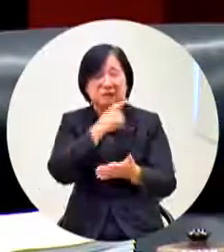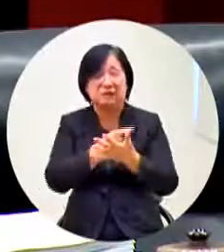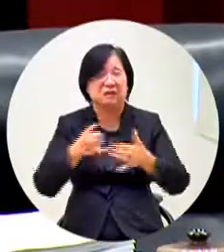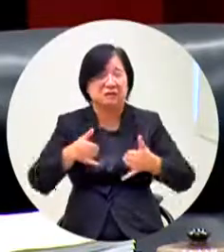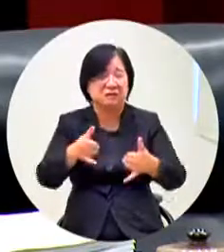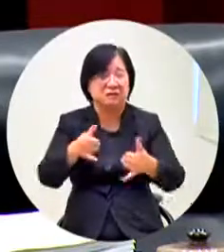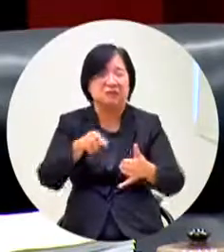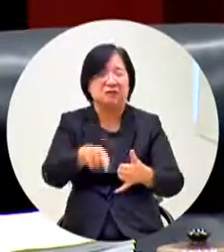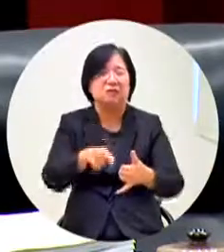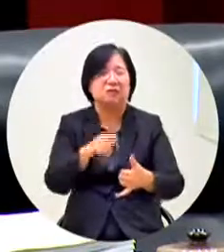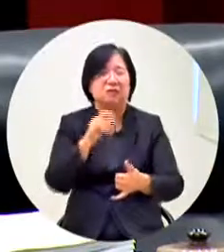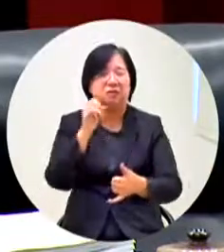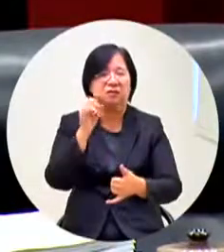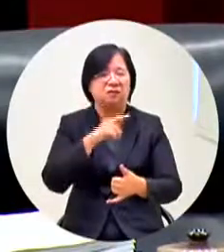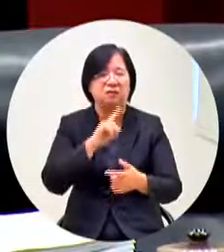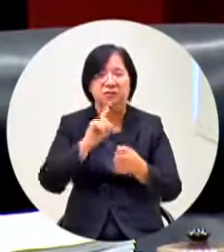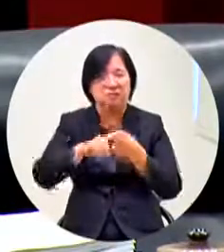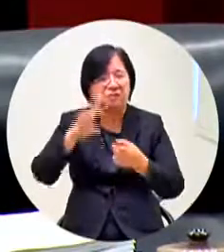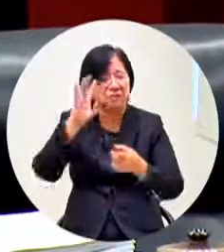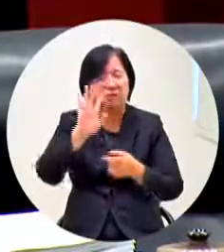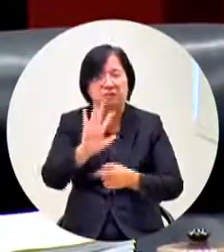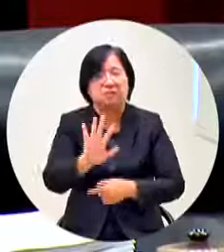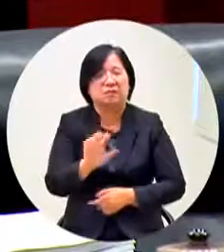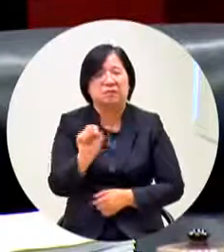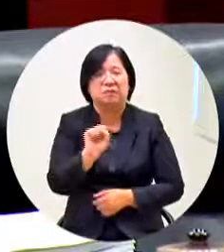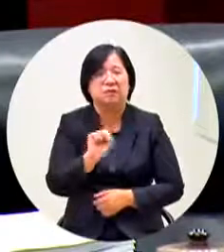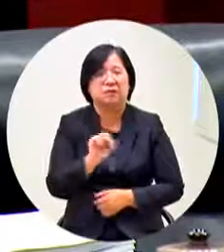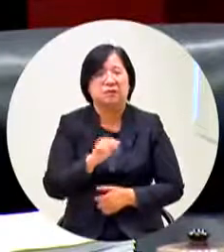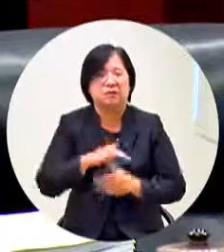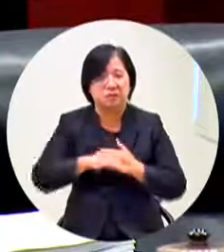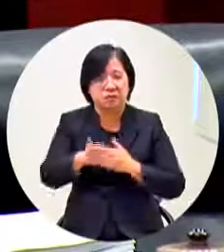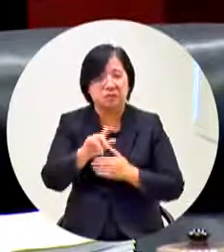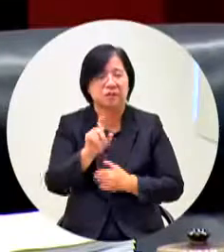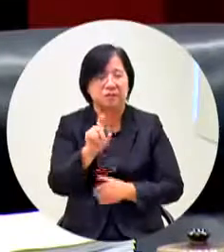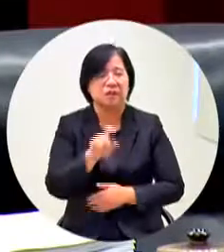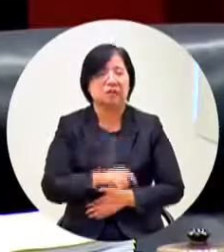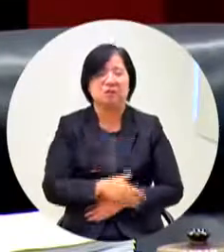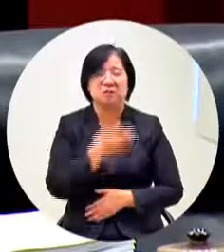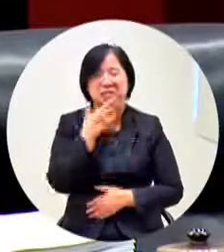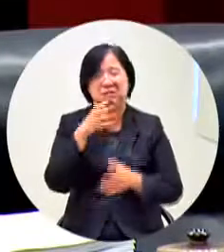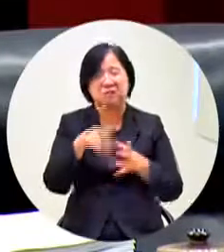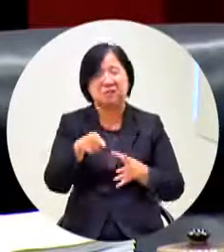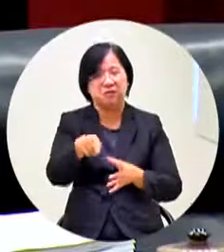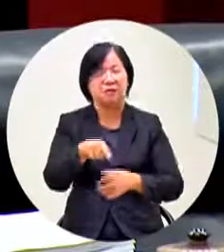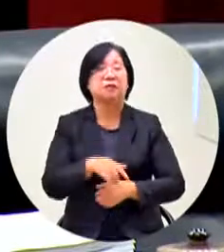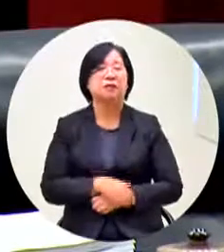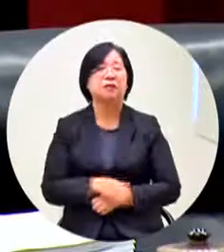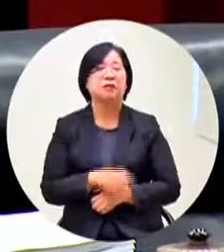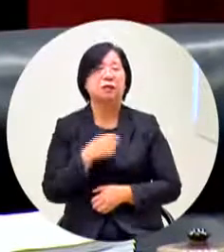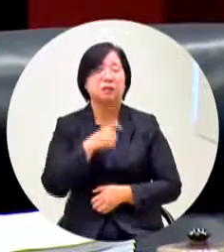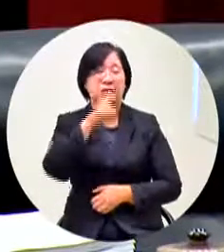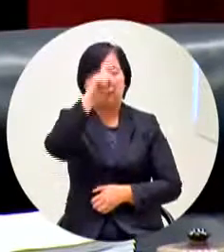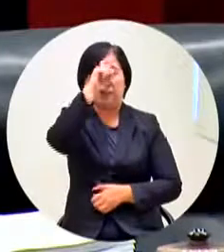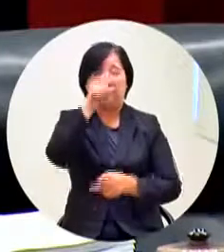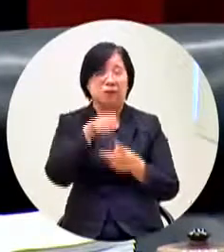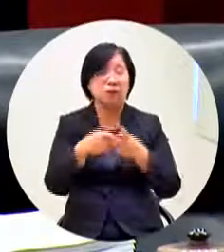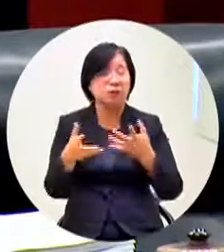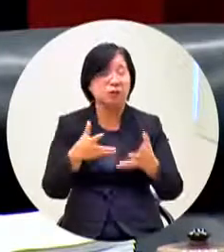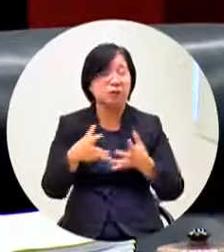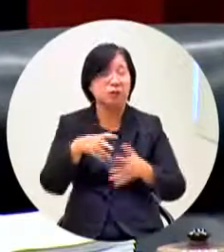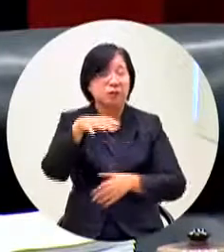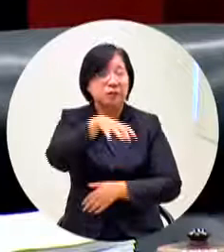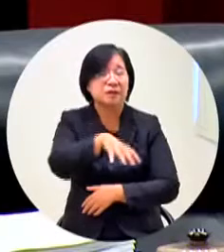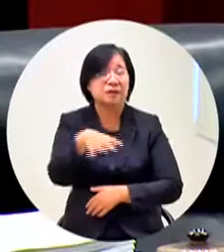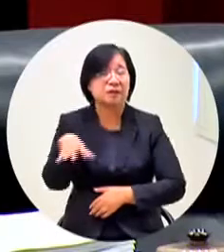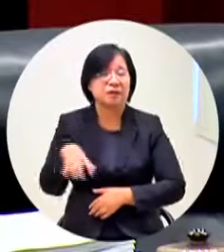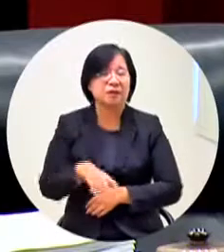设的。所以我今天特别利用一点时间来这边，也要拜托我们公务单位啦，还有